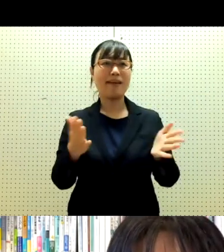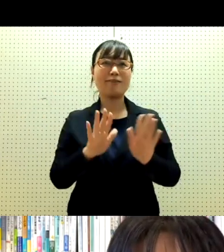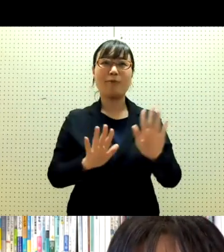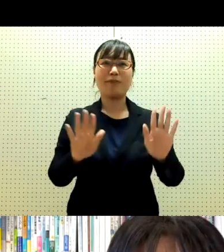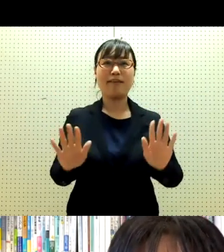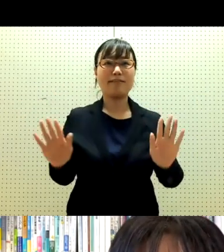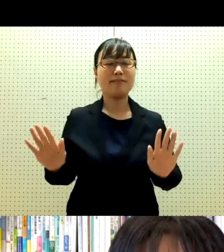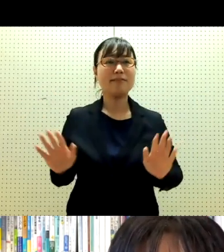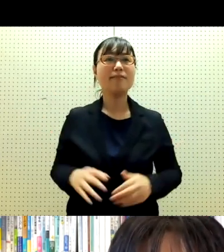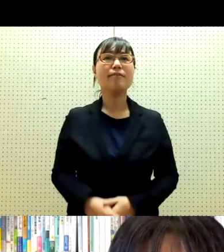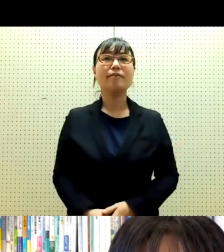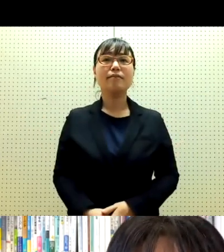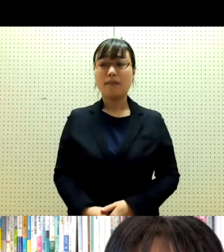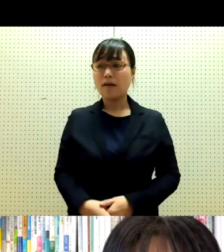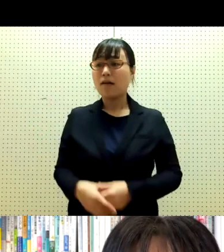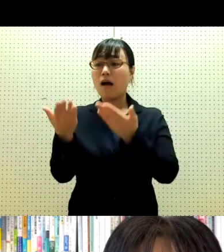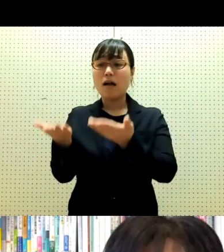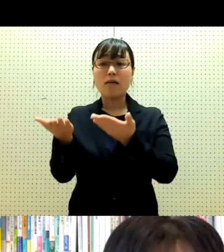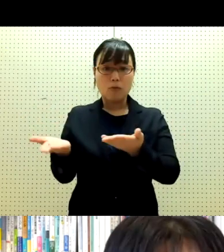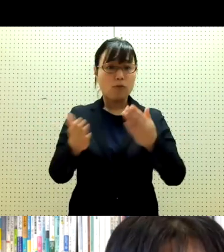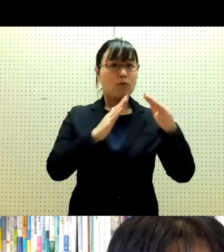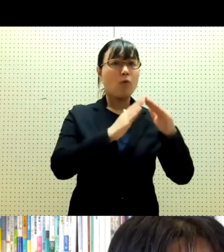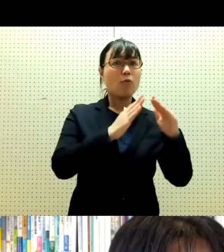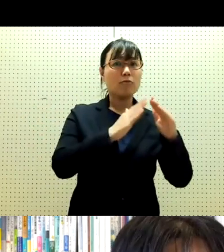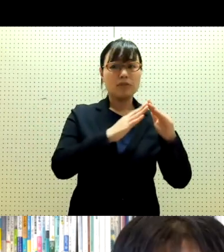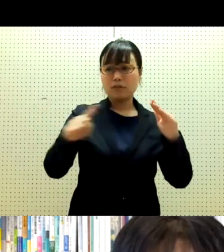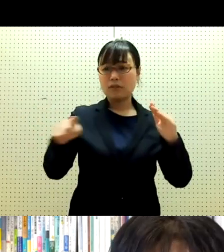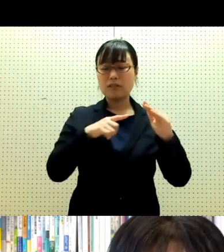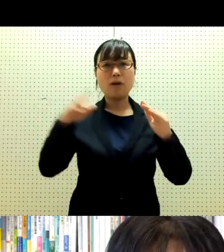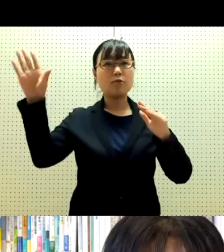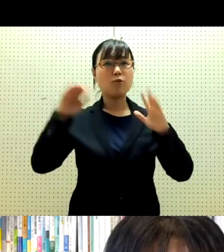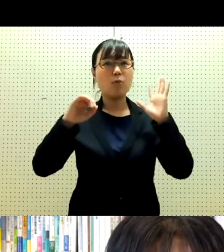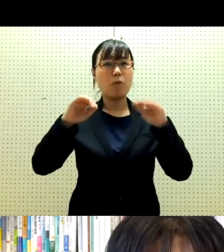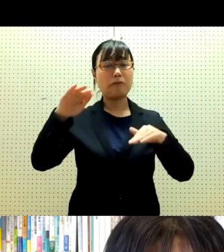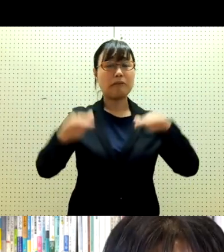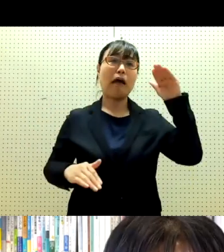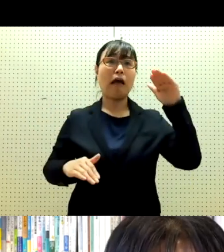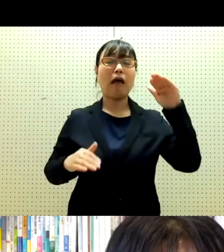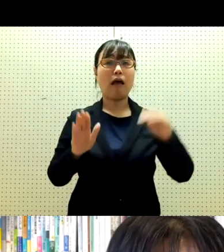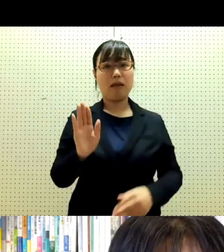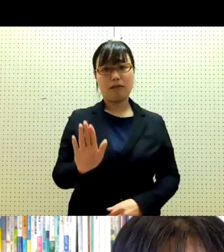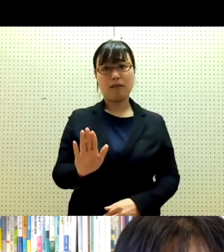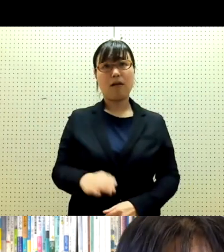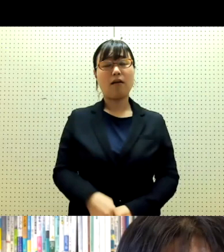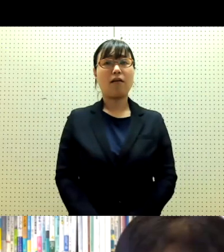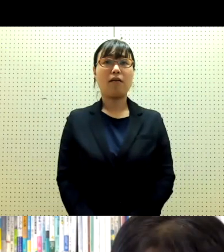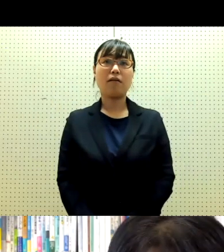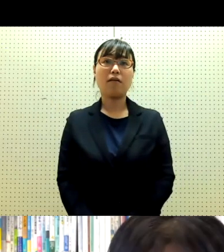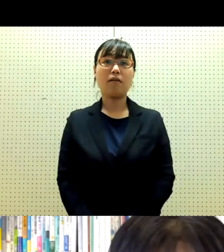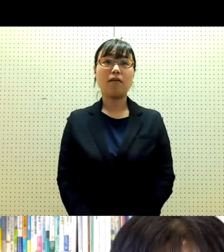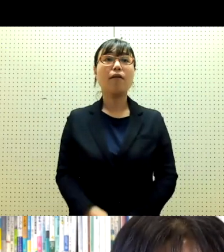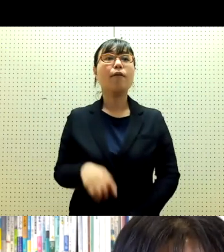実はその学校とお家の間にはですね、情報格差が結構大きいですよねというお話でした。でこれを